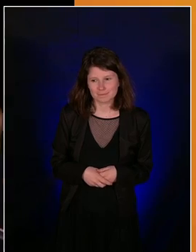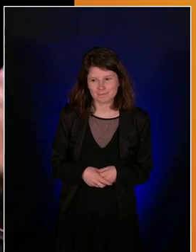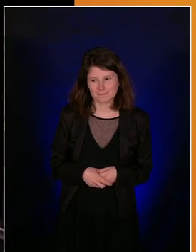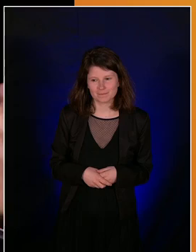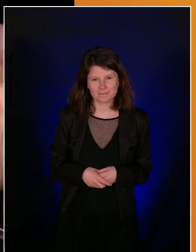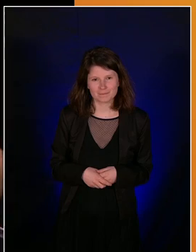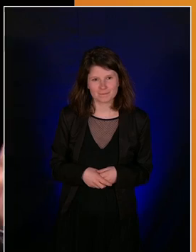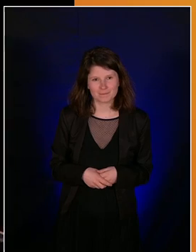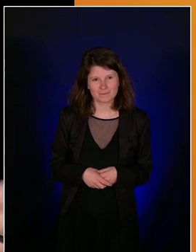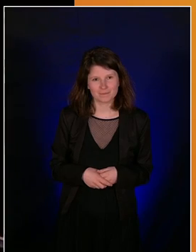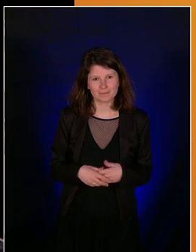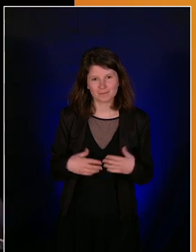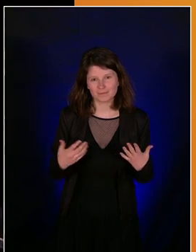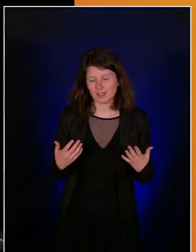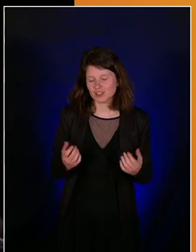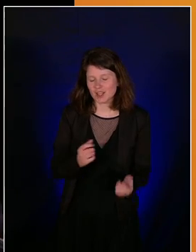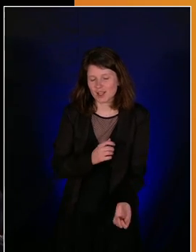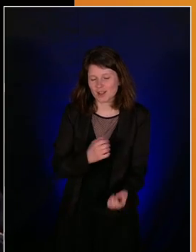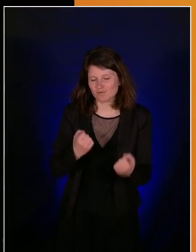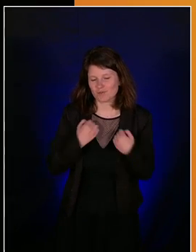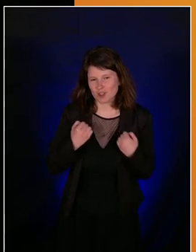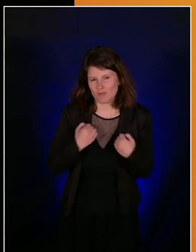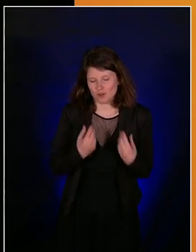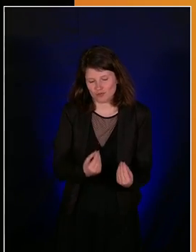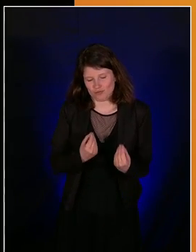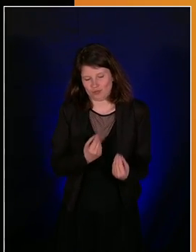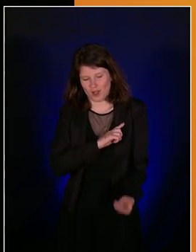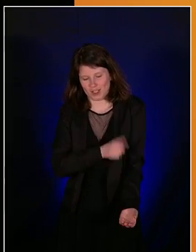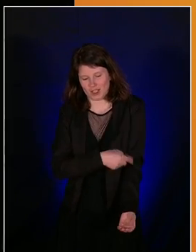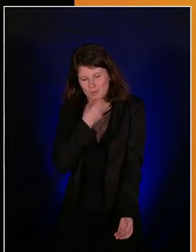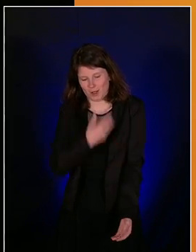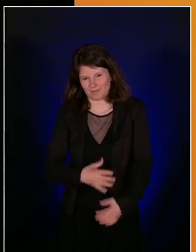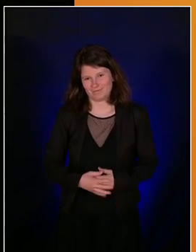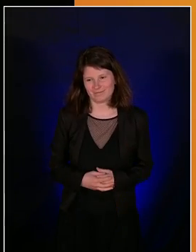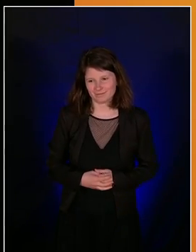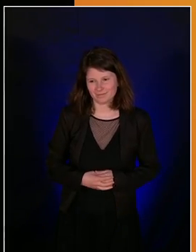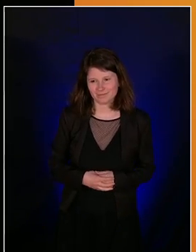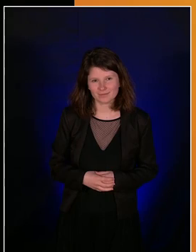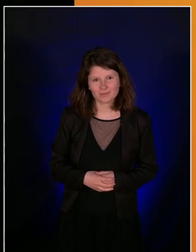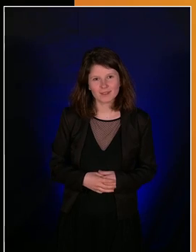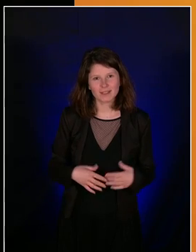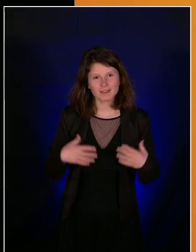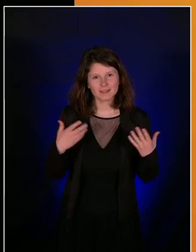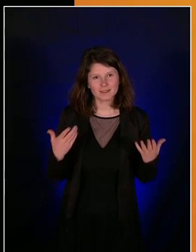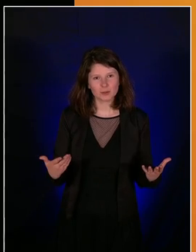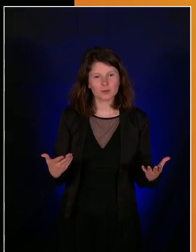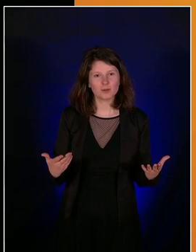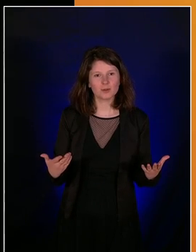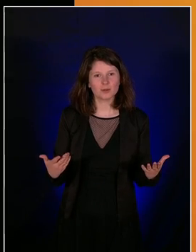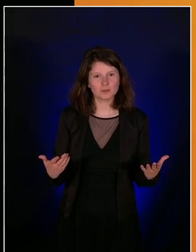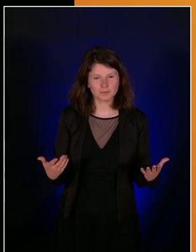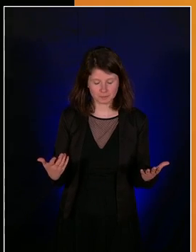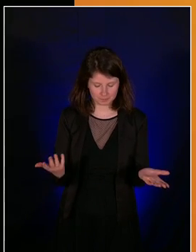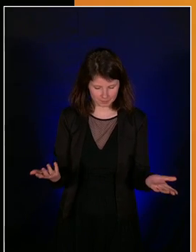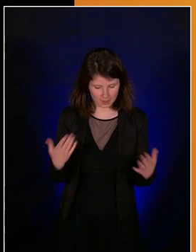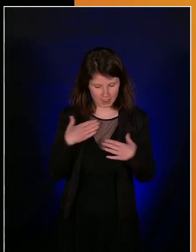vie c'est des vitamines ça fait du bien donc c'est avec plaisir que j'ai de nouveau la